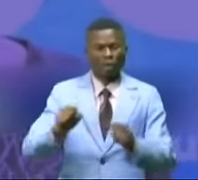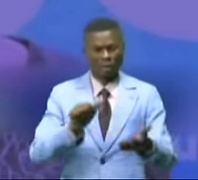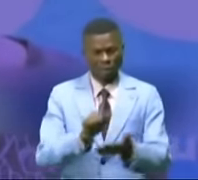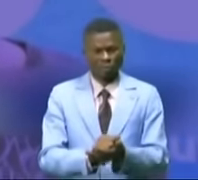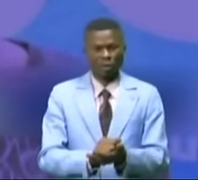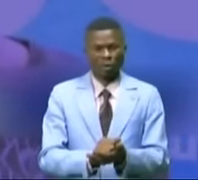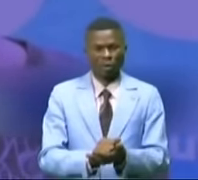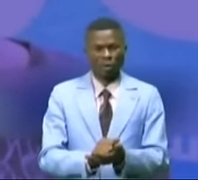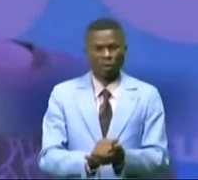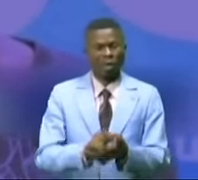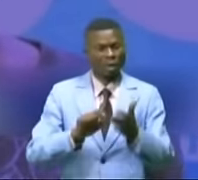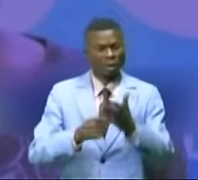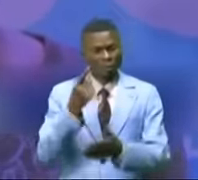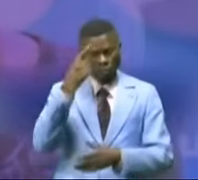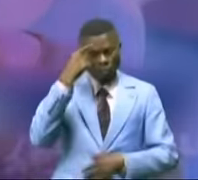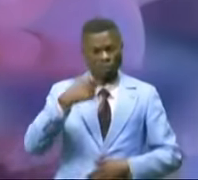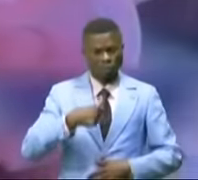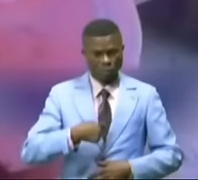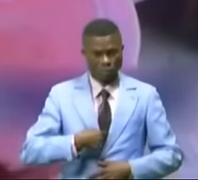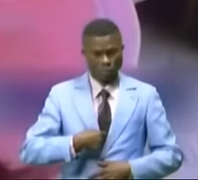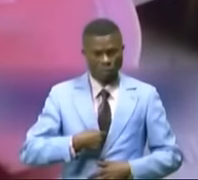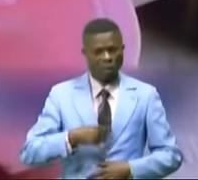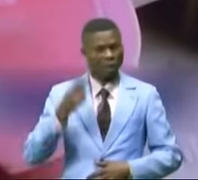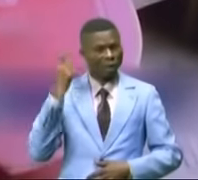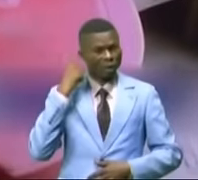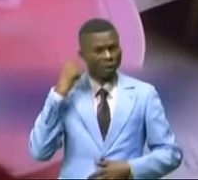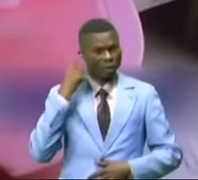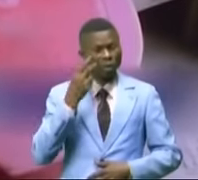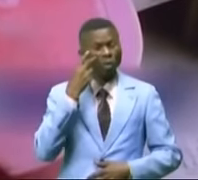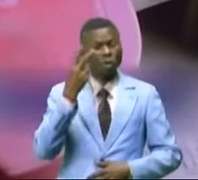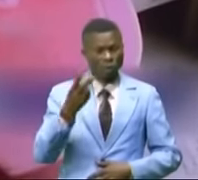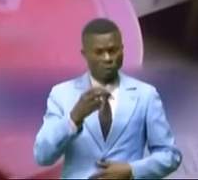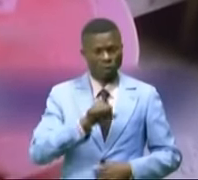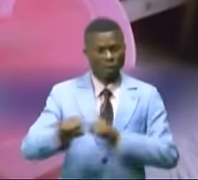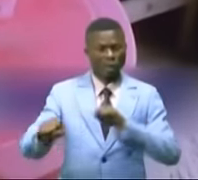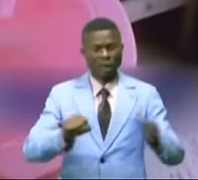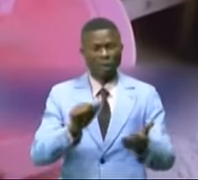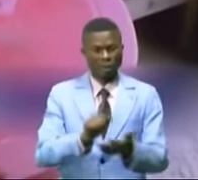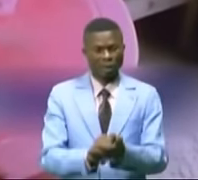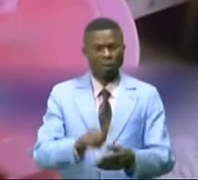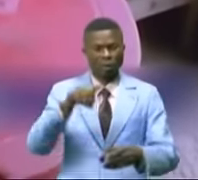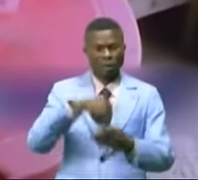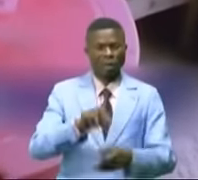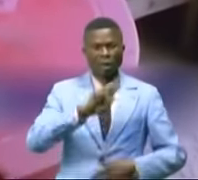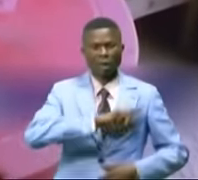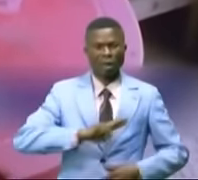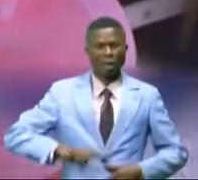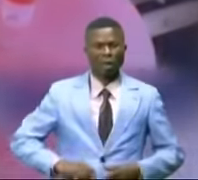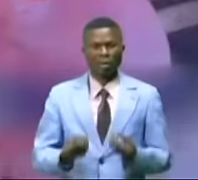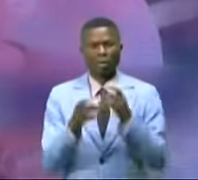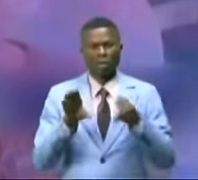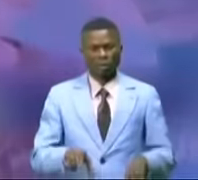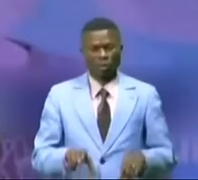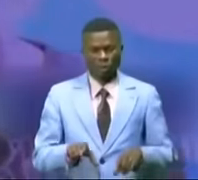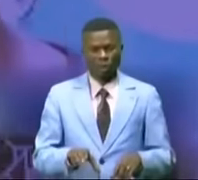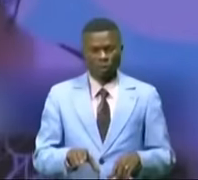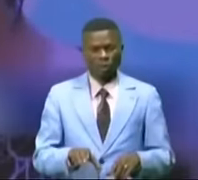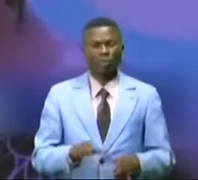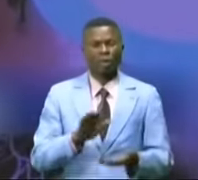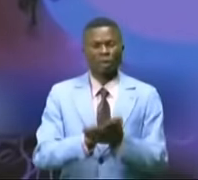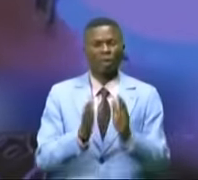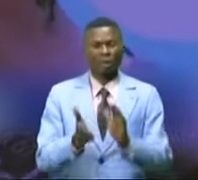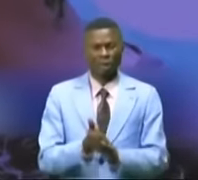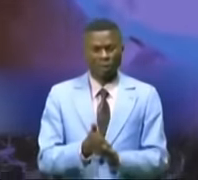vaccinée. C'est la première fois pour moi d'entendre et de voir un tel dépistage en République démocratique du Congo. Que ça devient